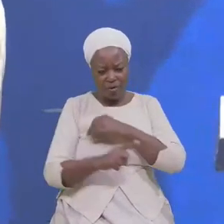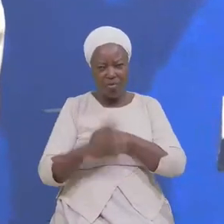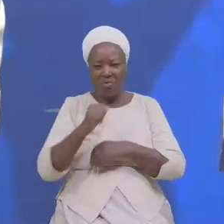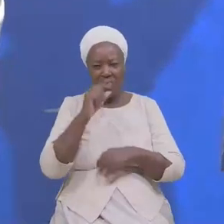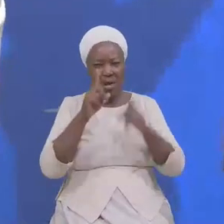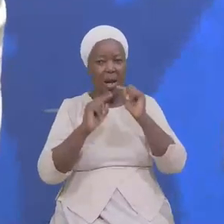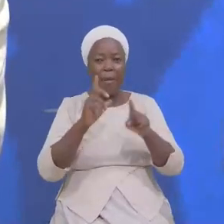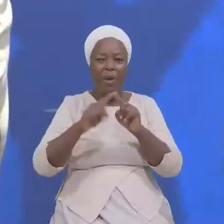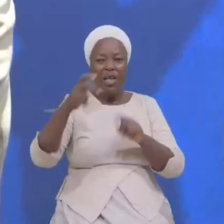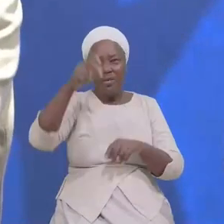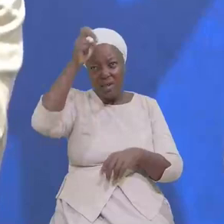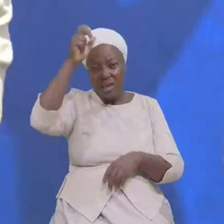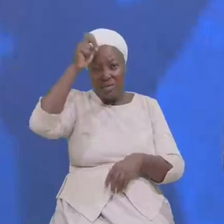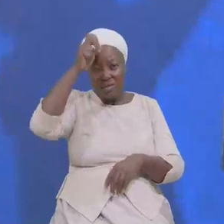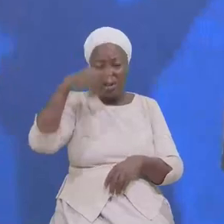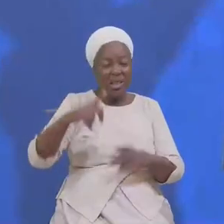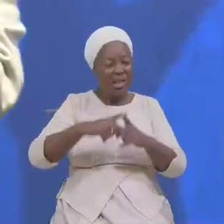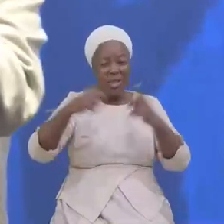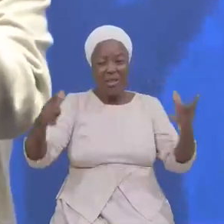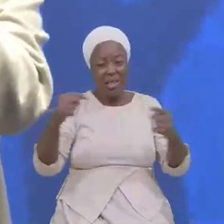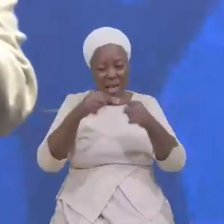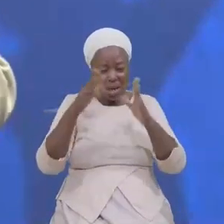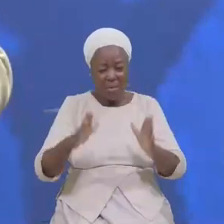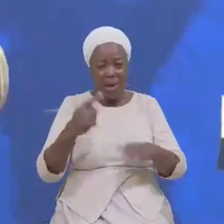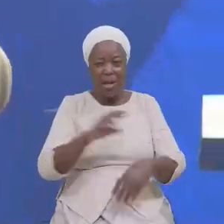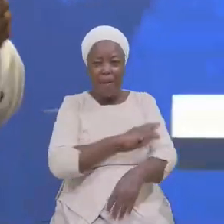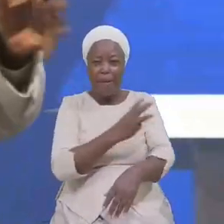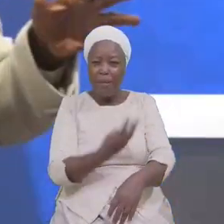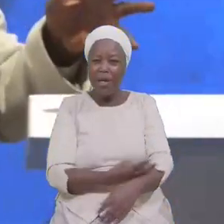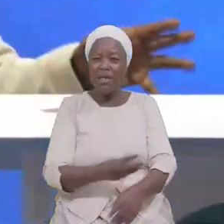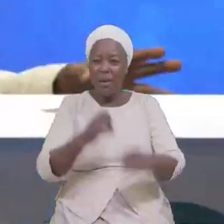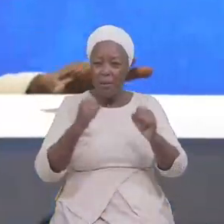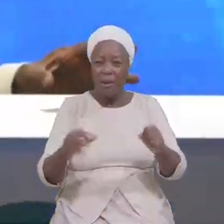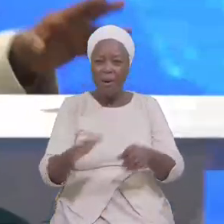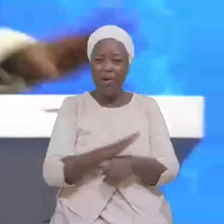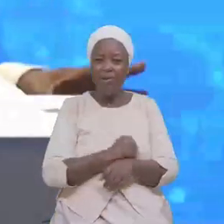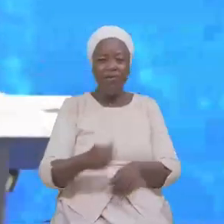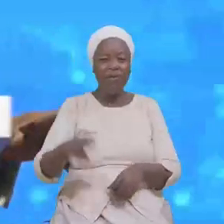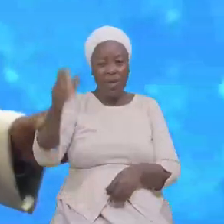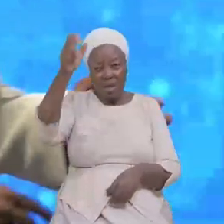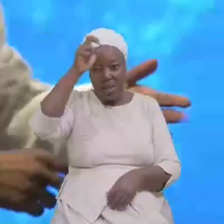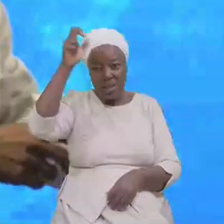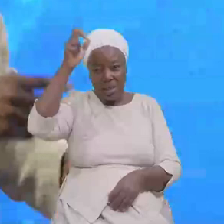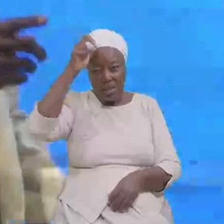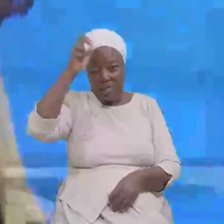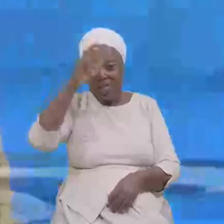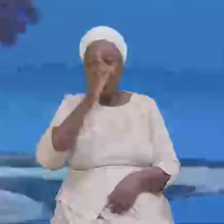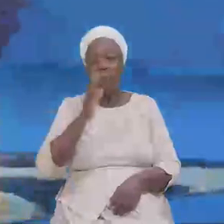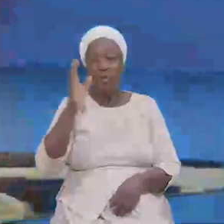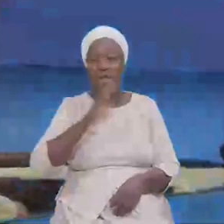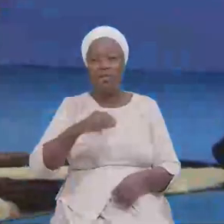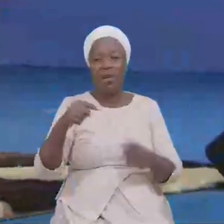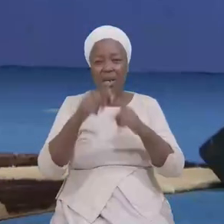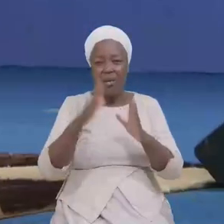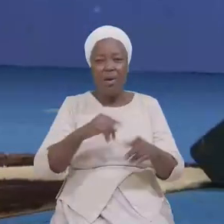Si Satan, le grand ennemi, le puissant et fort ennemi, l'ennemi occulte,